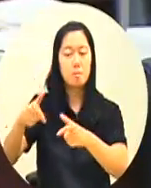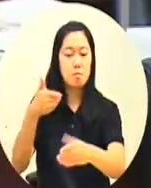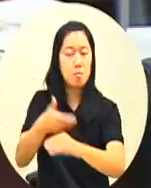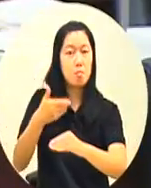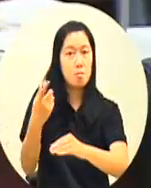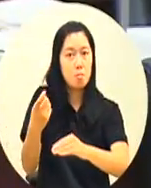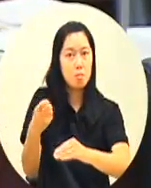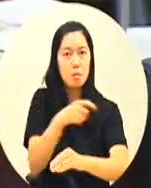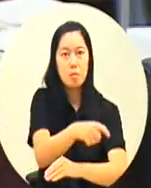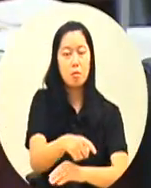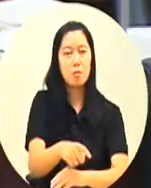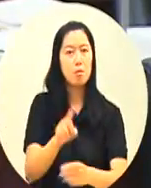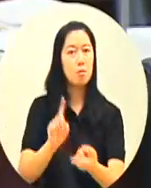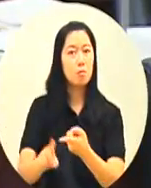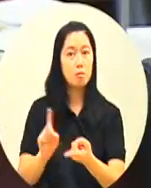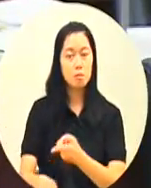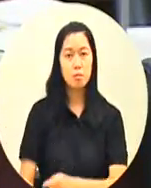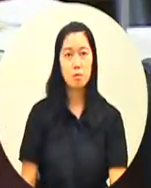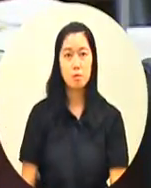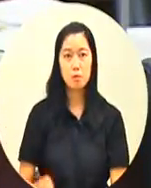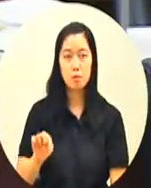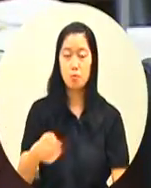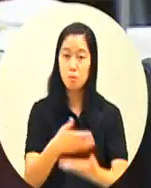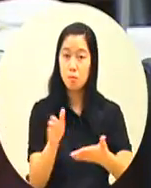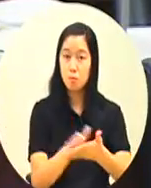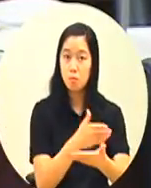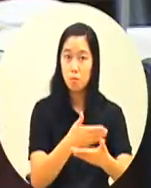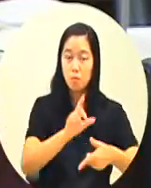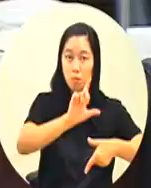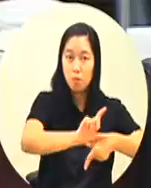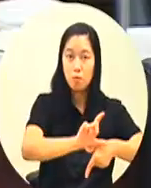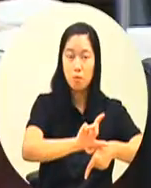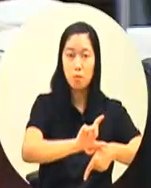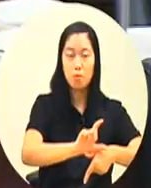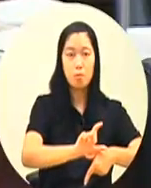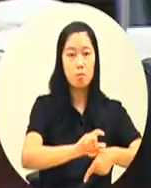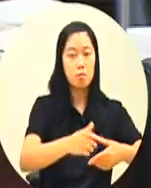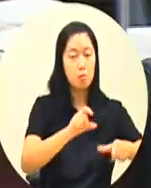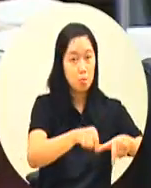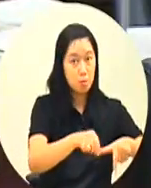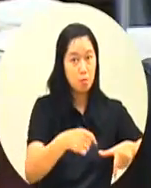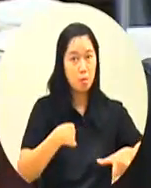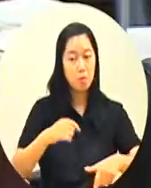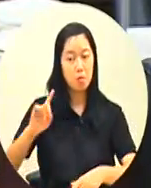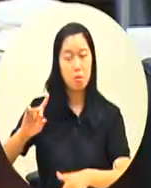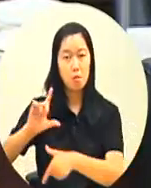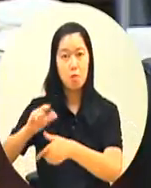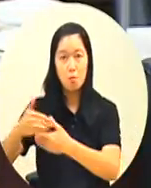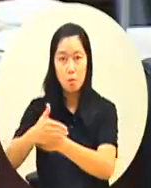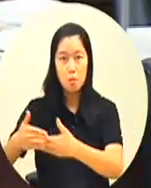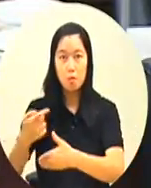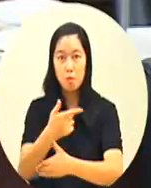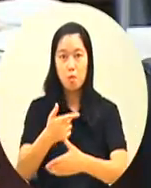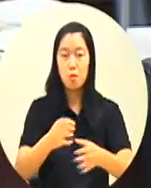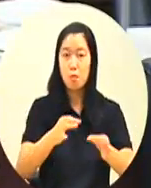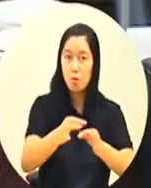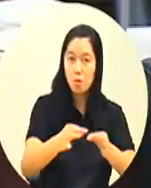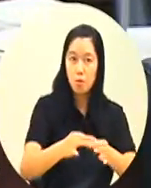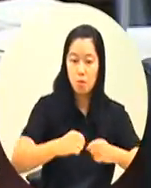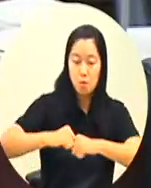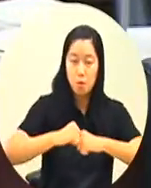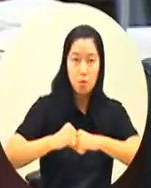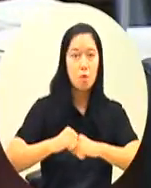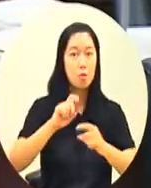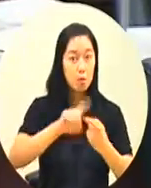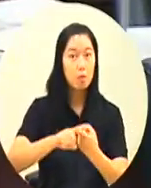公平啊。悠游卡公司跟一卡通公司在某部分上其实是让有商业竞争的关系，这 很